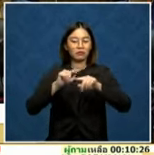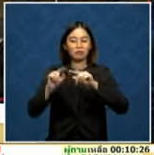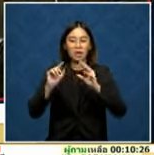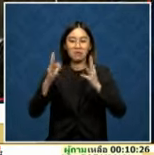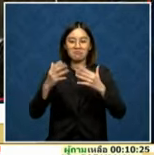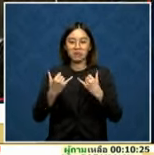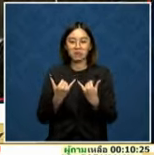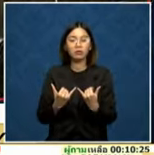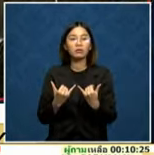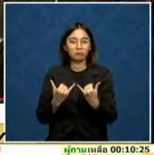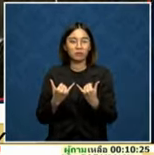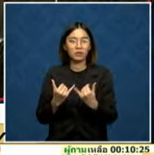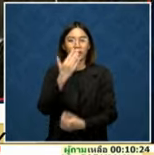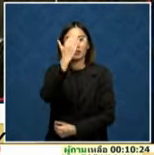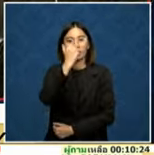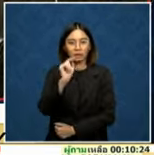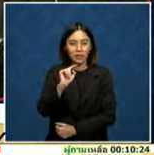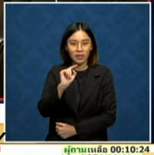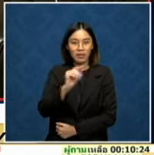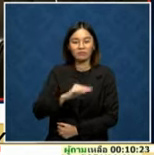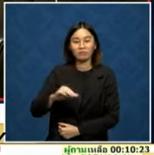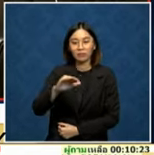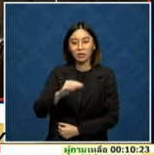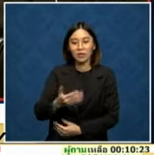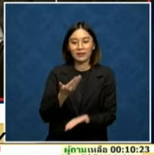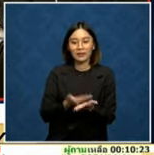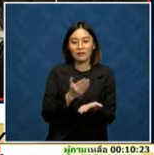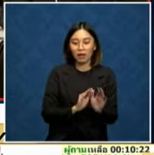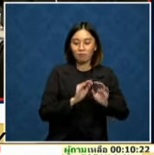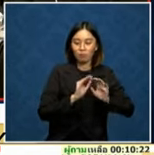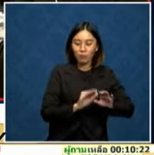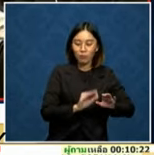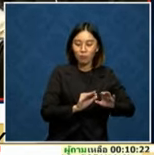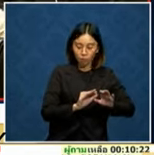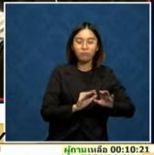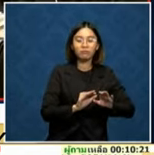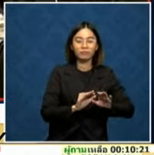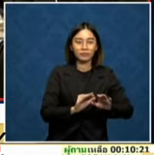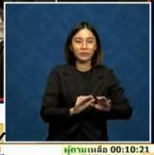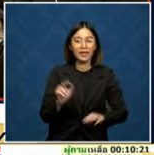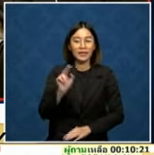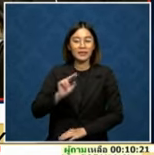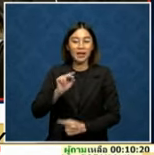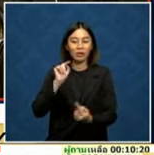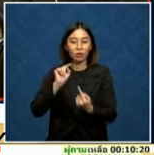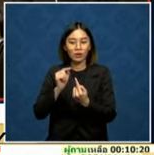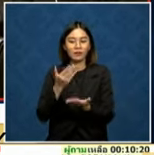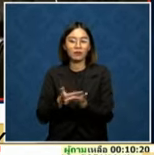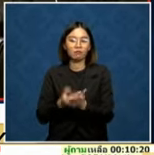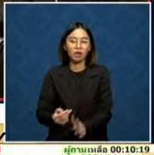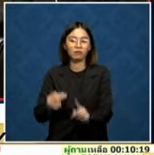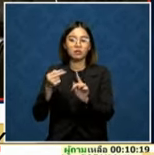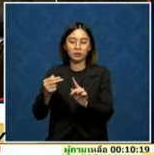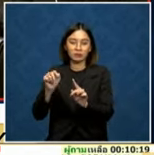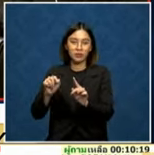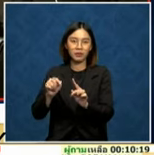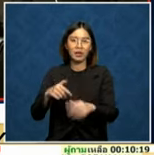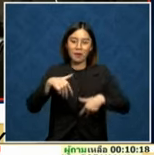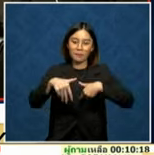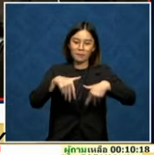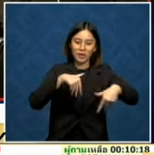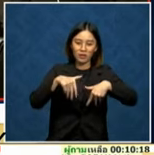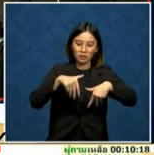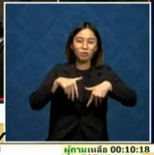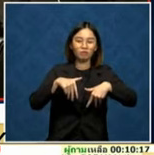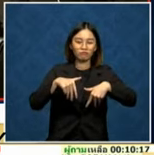นช่วงระยะนี้เป็นเพระว่าท่านต้องเก็บเงินก้อนนี้ไปไว้ใช้เพื่อ Digital Walletั่นเองซึประชาชน